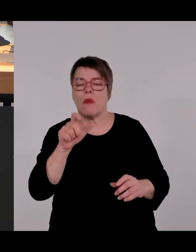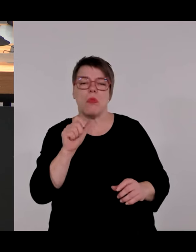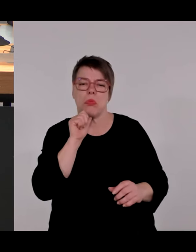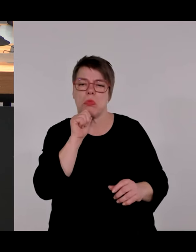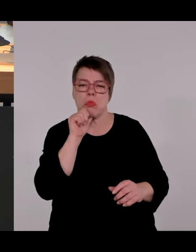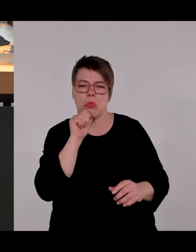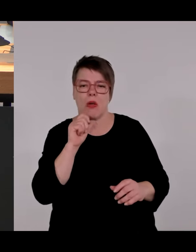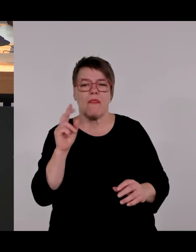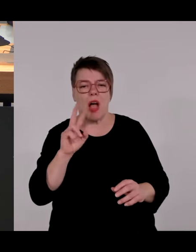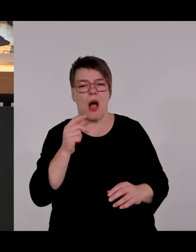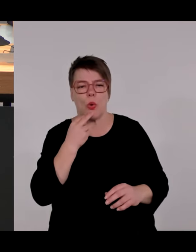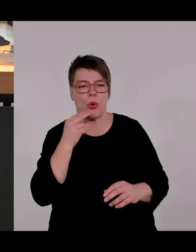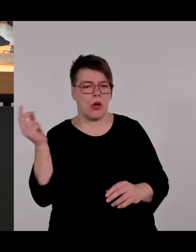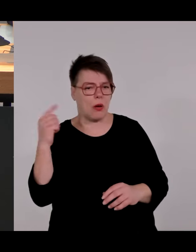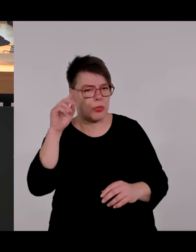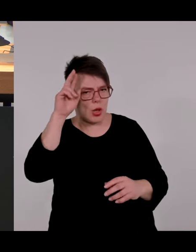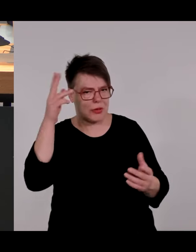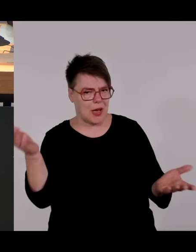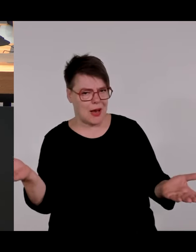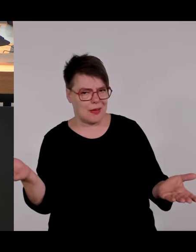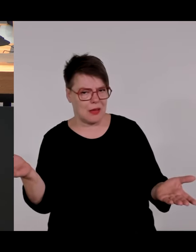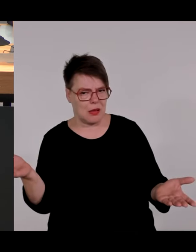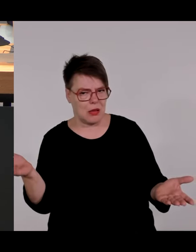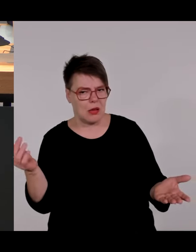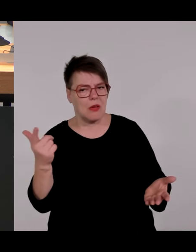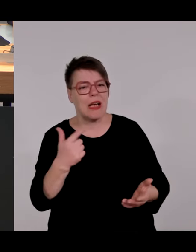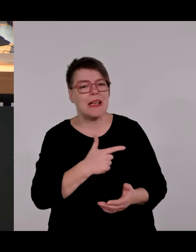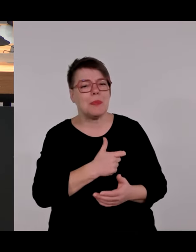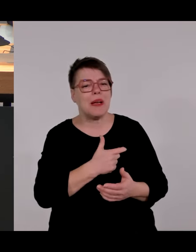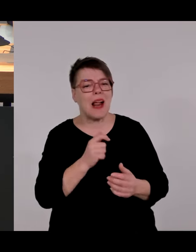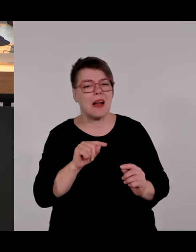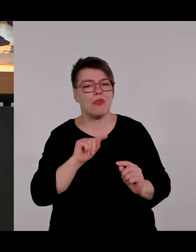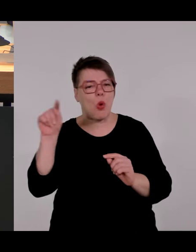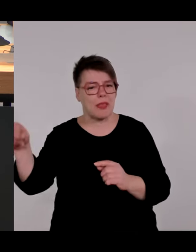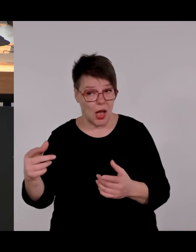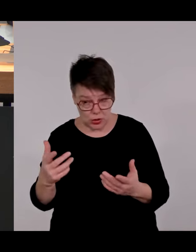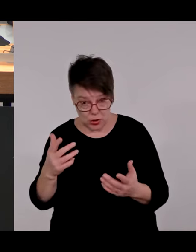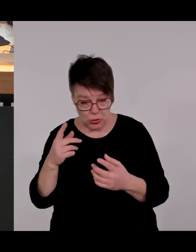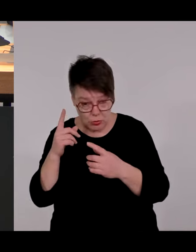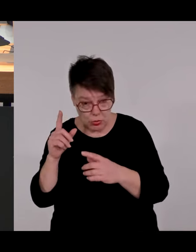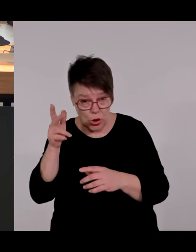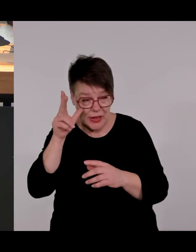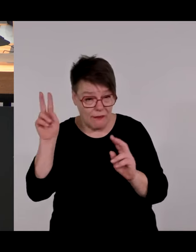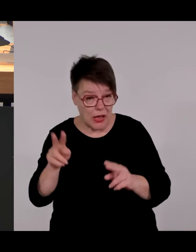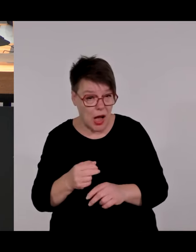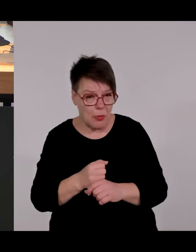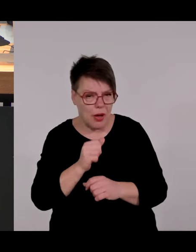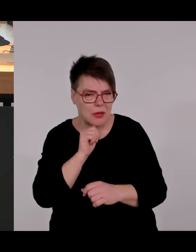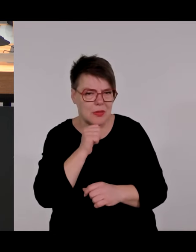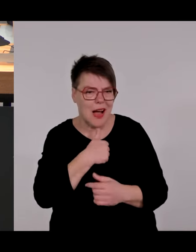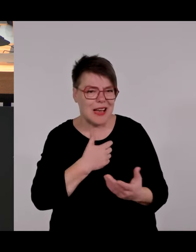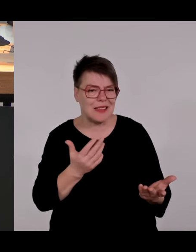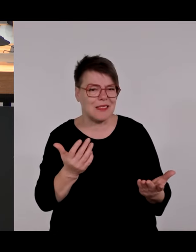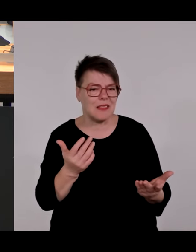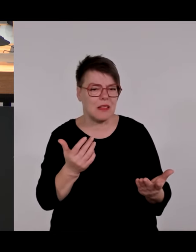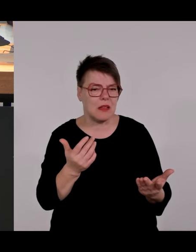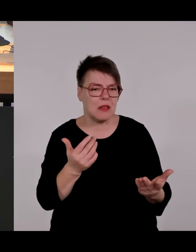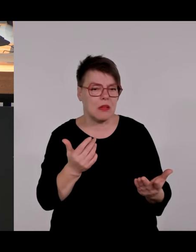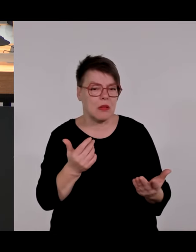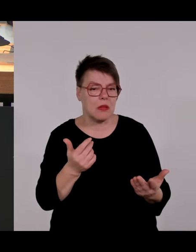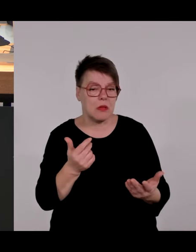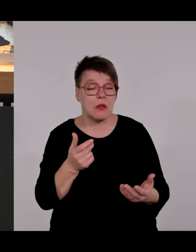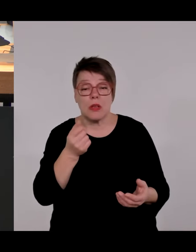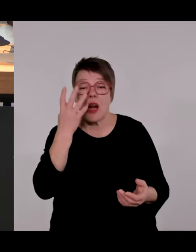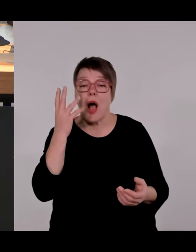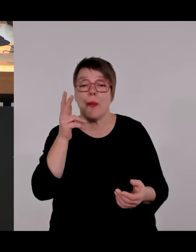die Situation nicht nachhaltig verbessern kann, das hat wirklich diese sogenannte Nulltoleranzzone von Frank Henkel gezeigt. Ja? Und Herr Dregger,